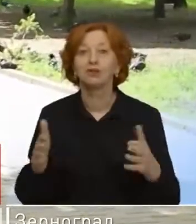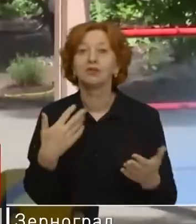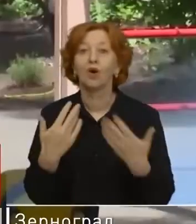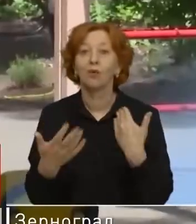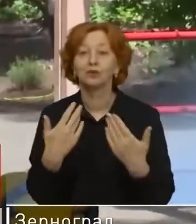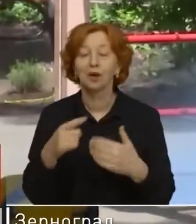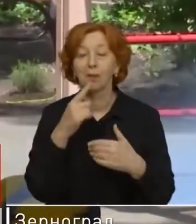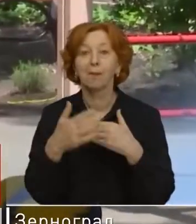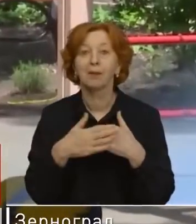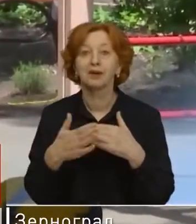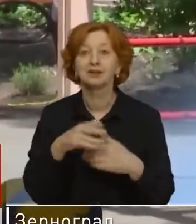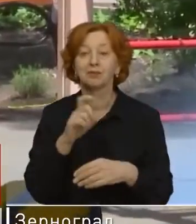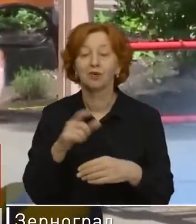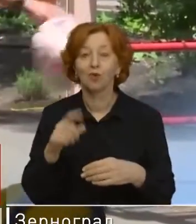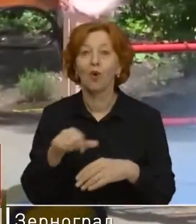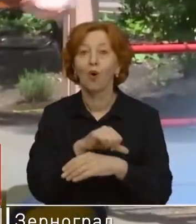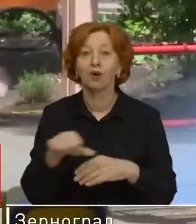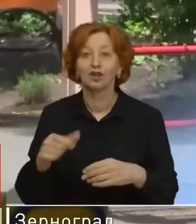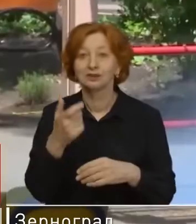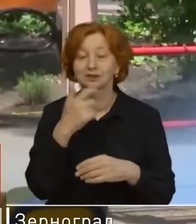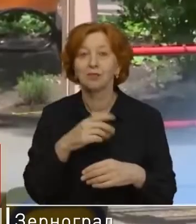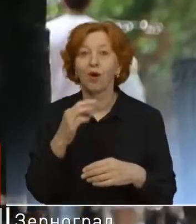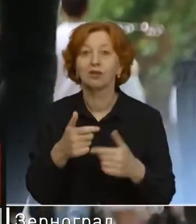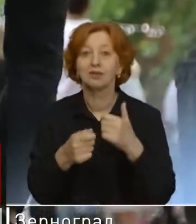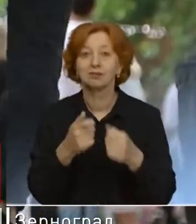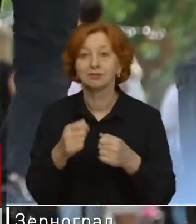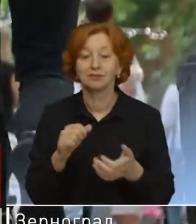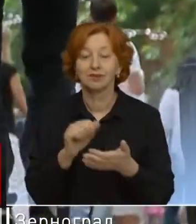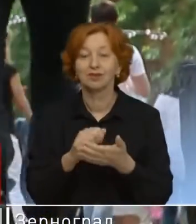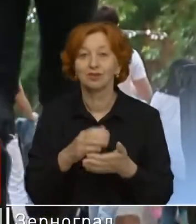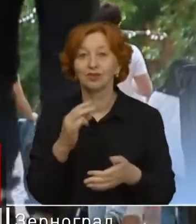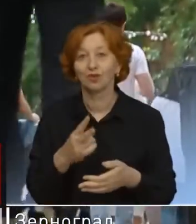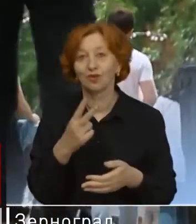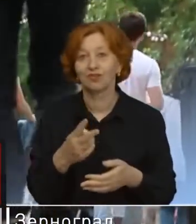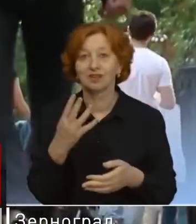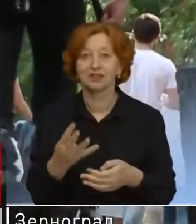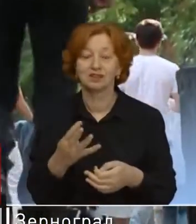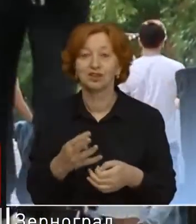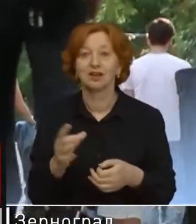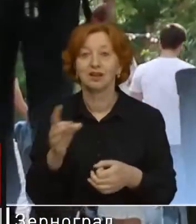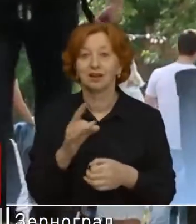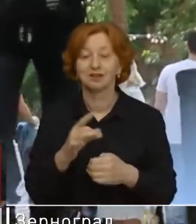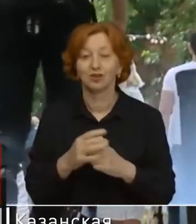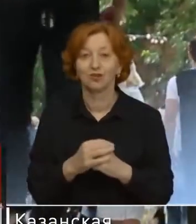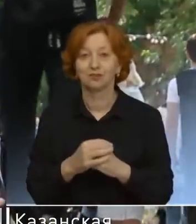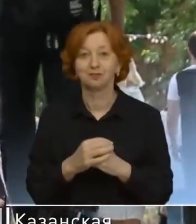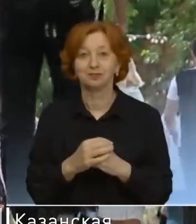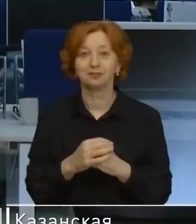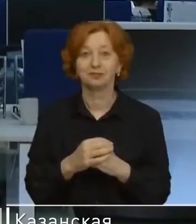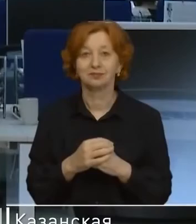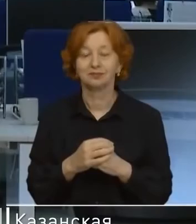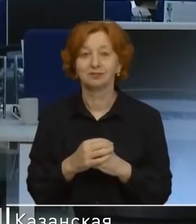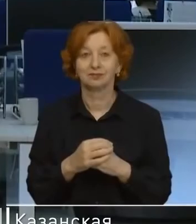с близкими людьми, пытаясь ограничить себя от гаджетов. Алина Высоцкая, Дмитрий Дерщук и Александр Кучиц, Дон-24, Ростов-на-Дону.